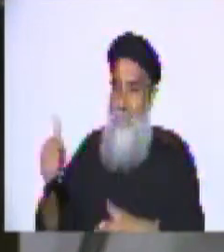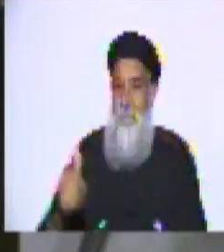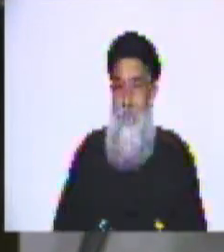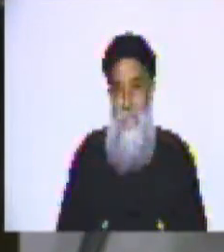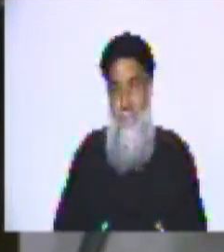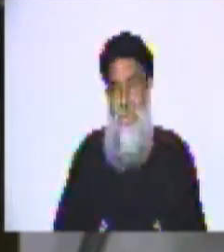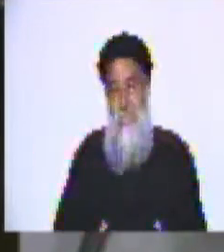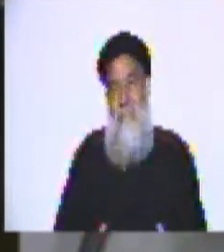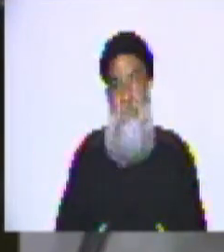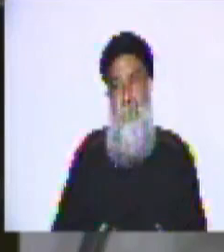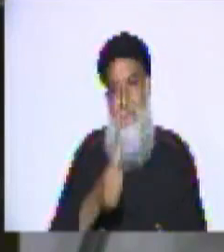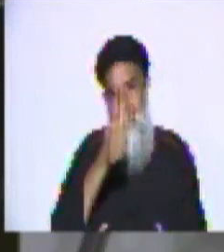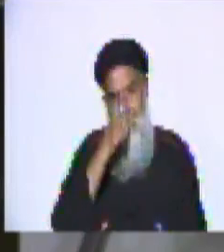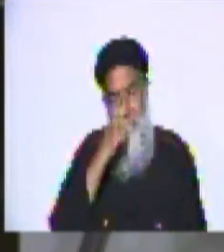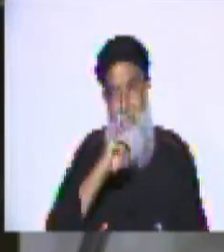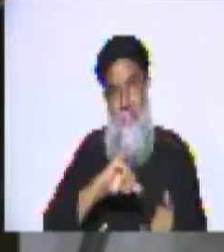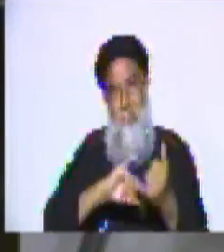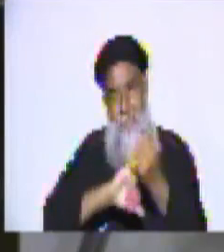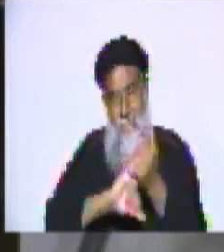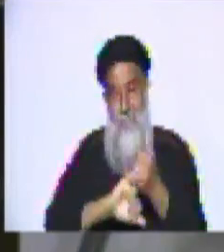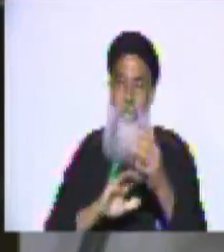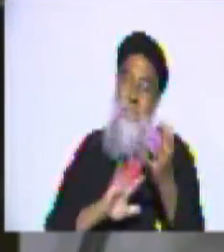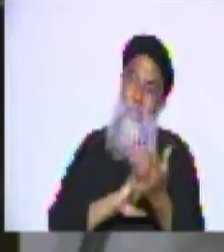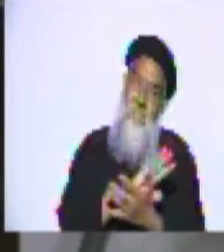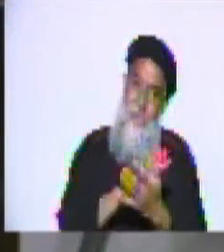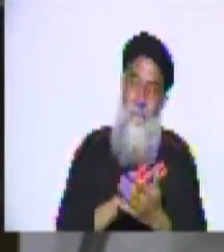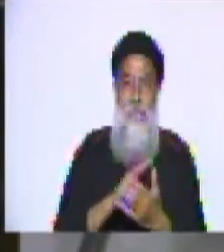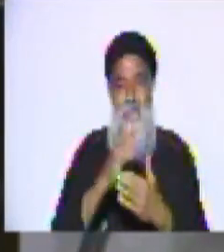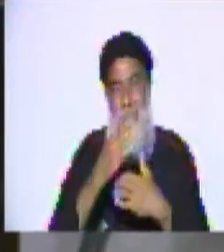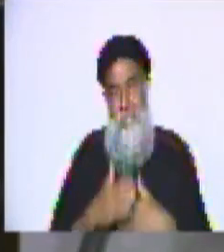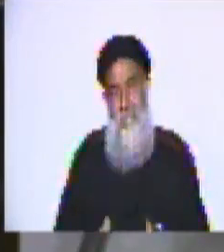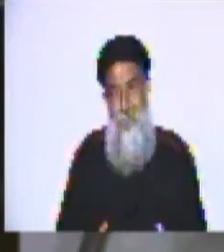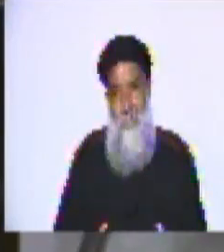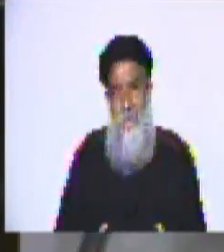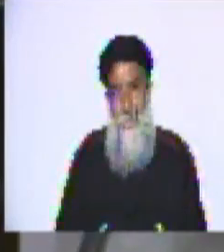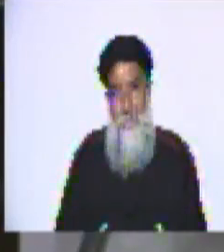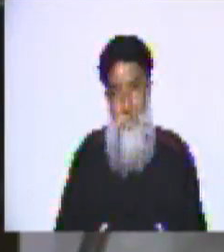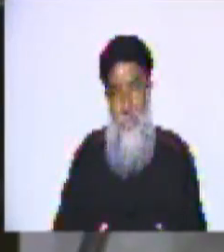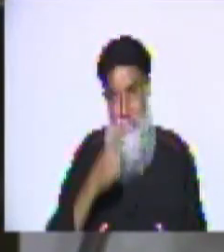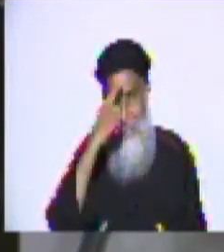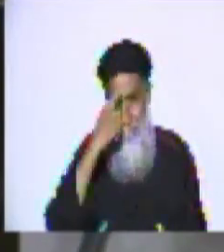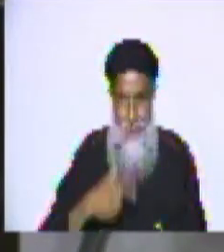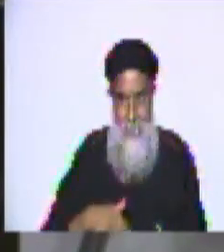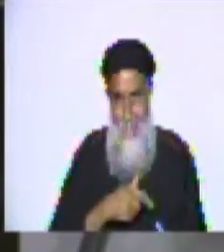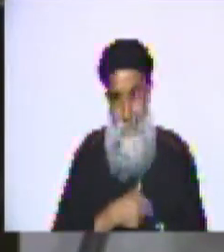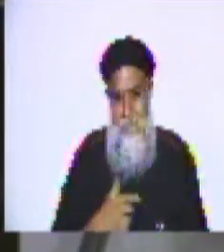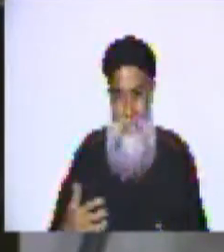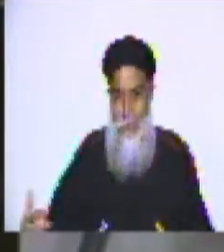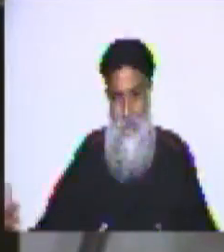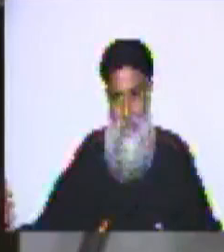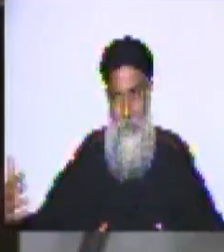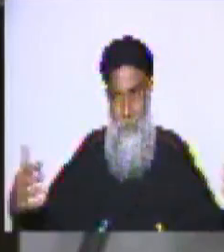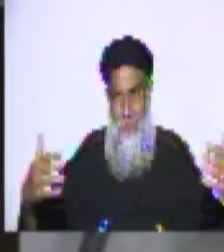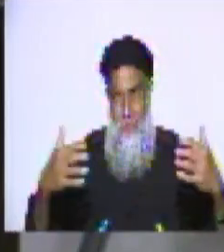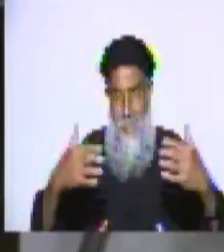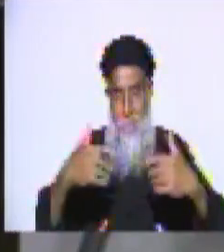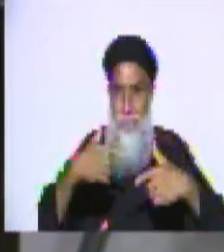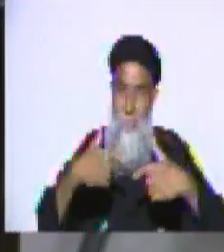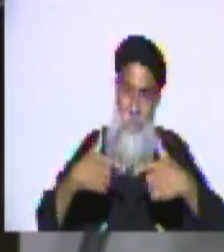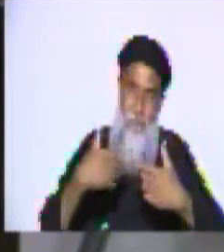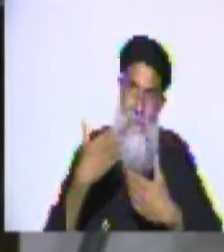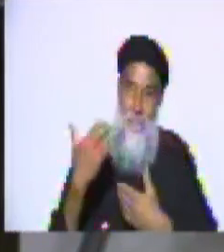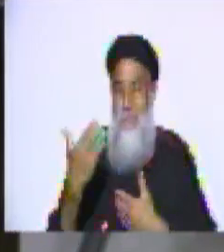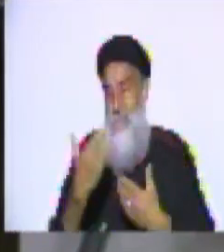يعني زعل ومشاكل وكده يعني. الا اذا كانت كنائس تتفاوض معا في